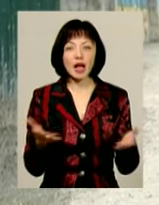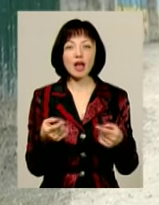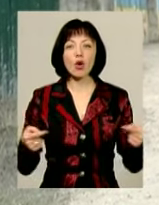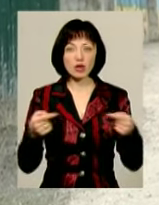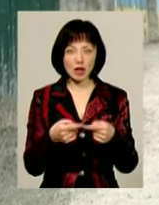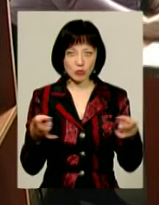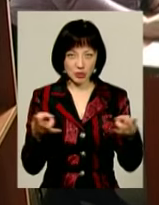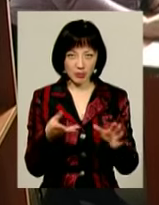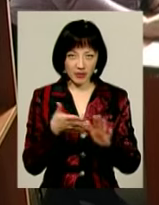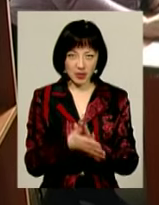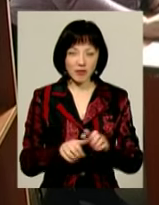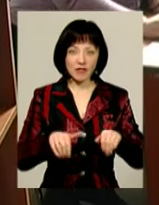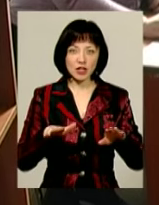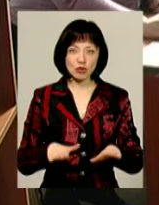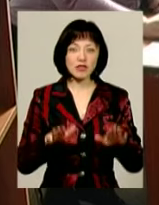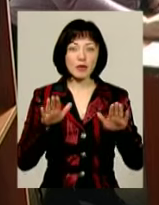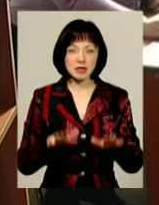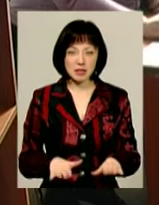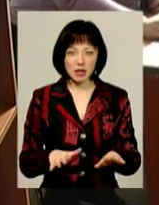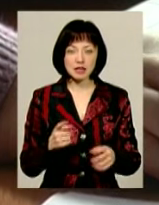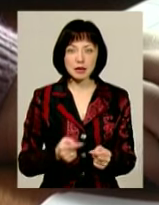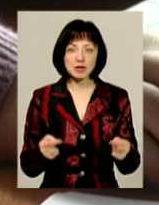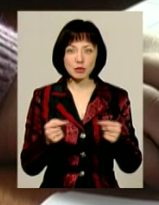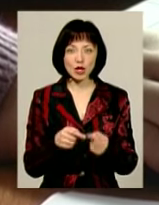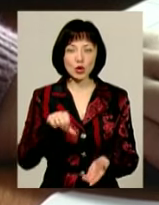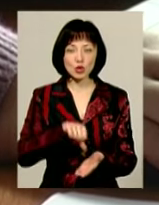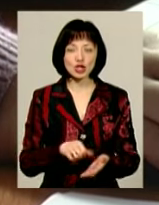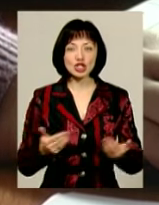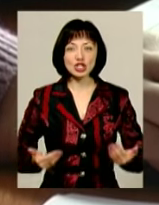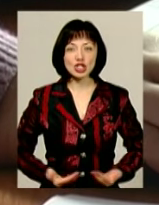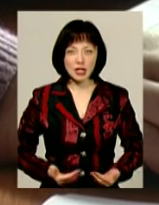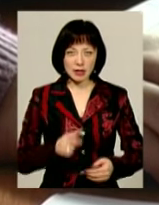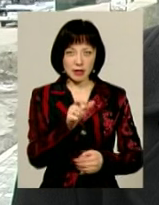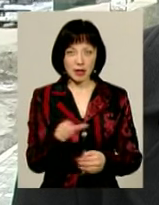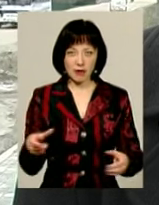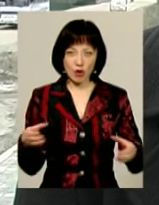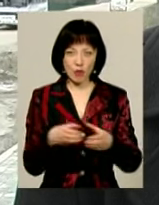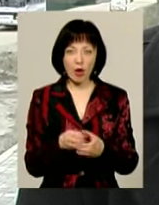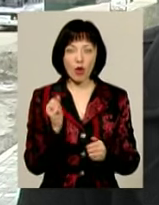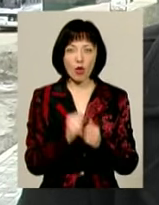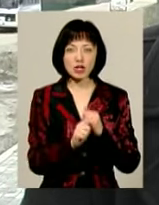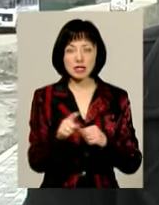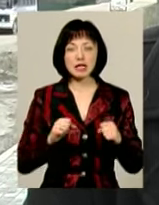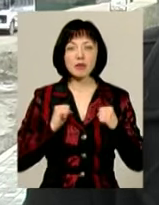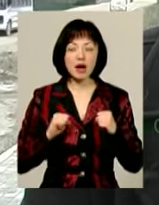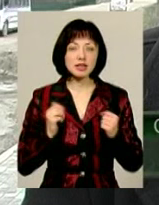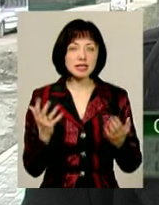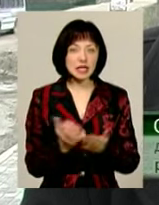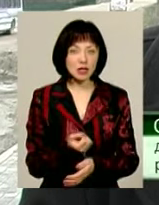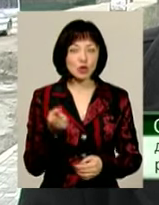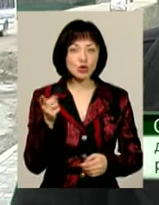їх витратять, будуть вирішувати вже на місцях за безпосередньої участі жителів об'єднаних громад. Кожна з них намагається знайти